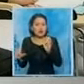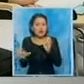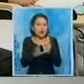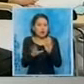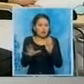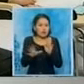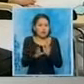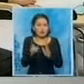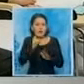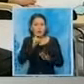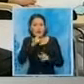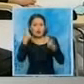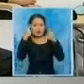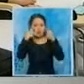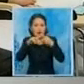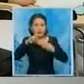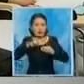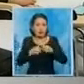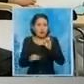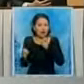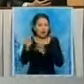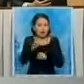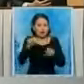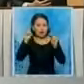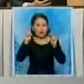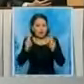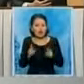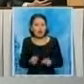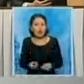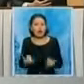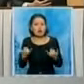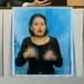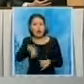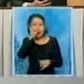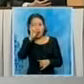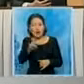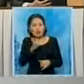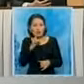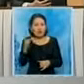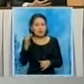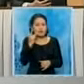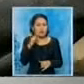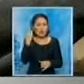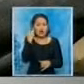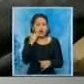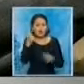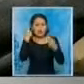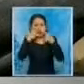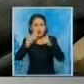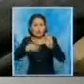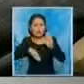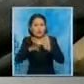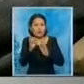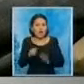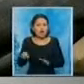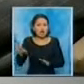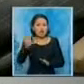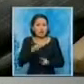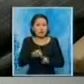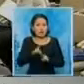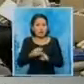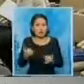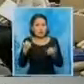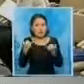үнемдейтін технологиялар турасында бұл. Сарапшы мамандардың айтуынша, іргелі ел көш бастаушы жұрт деп санайтын Еуропаның өзінде